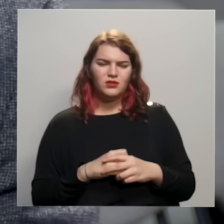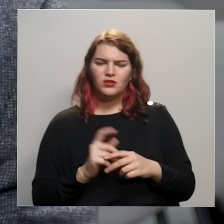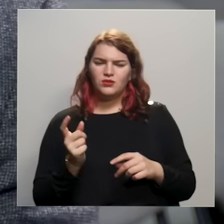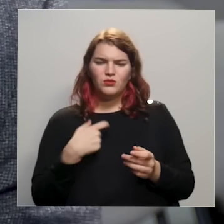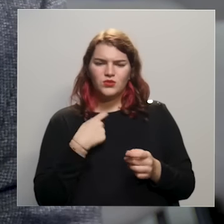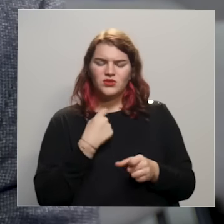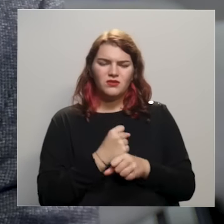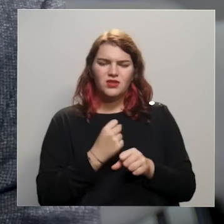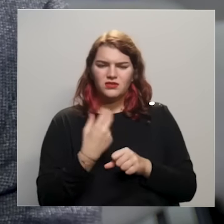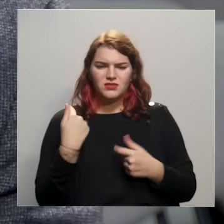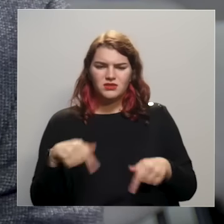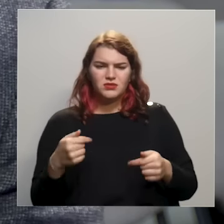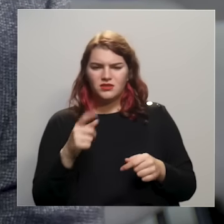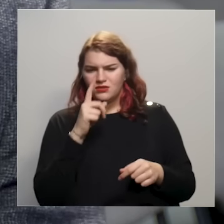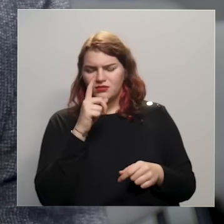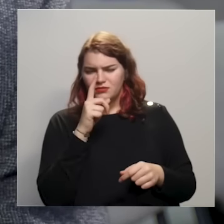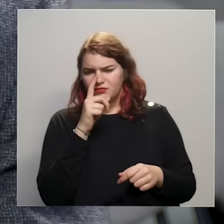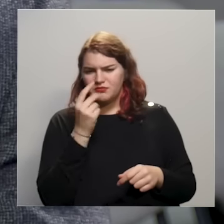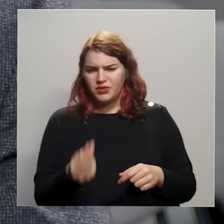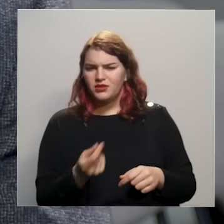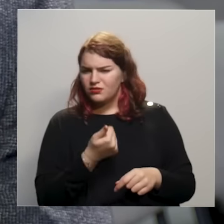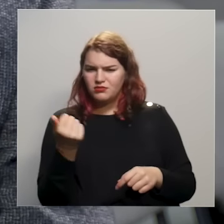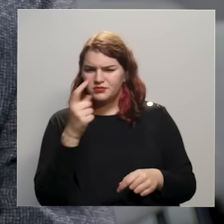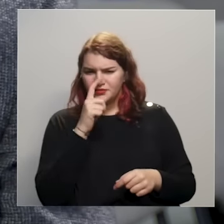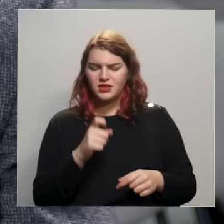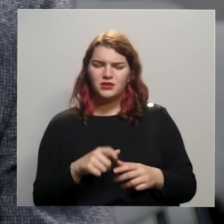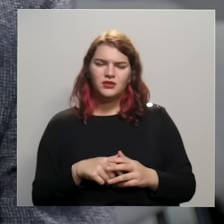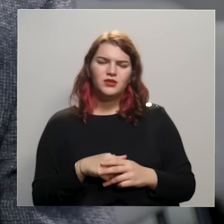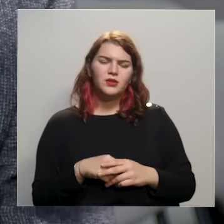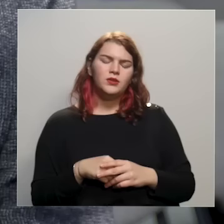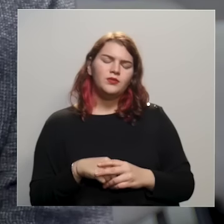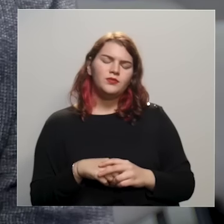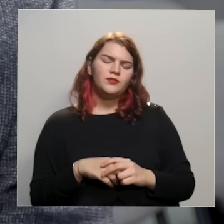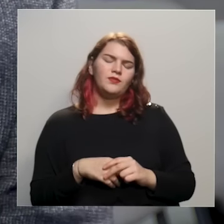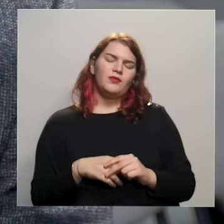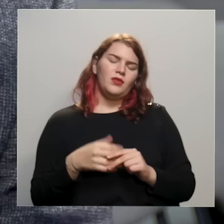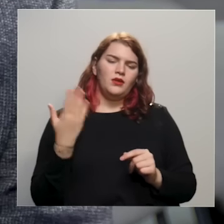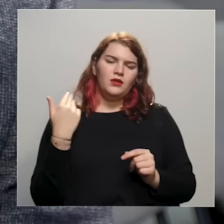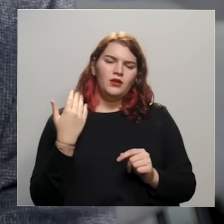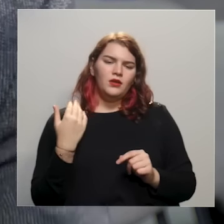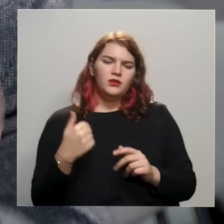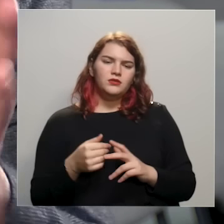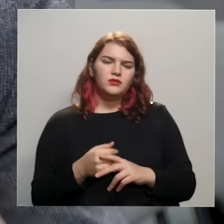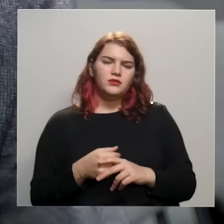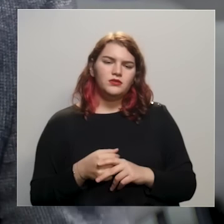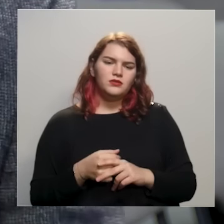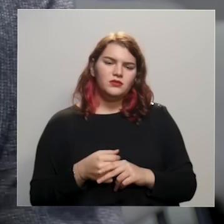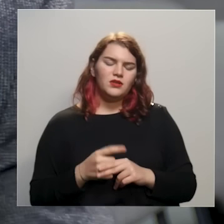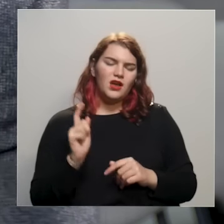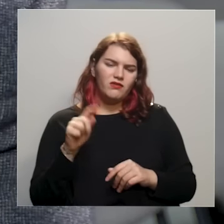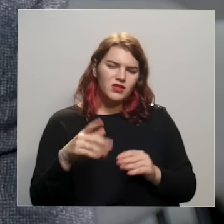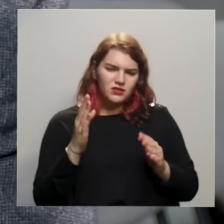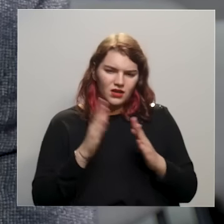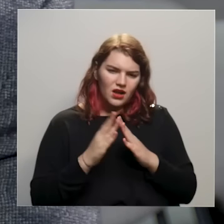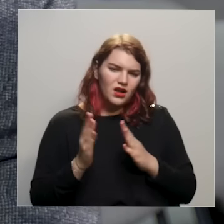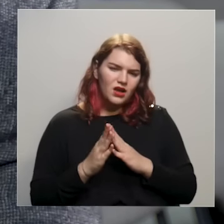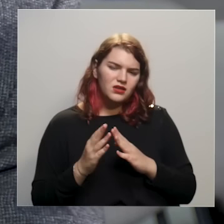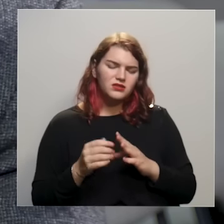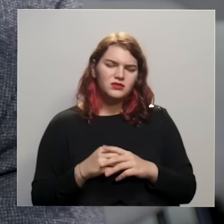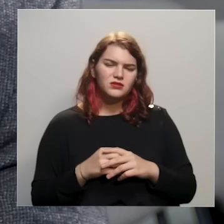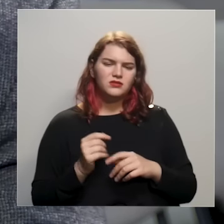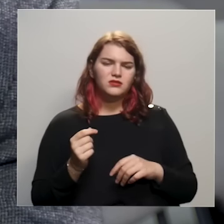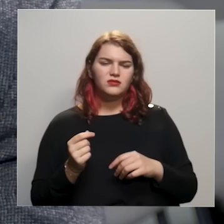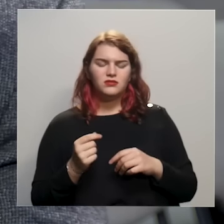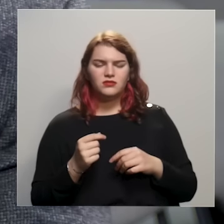bine. Deci numai rău. Bun, și atunci a venit, mă rog, acasă, toate